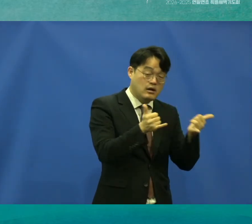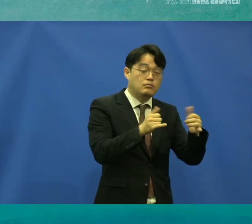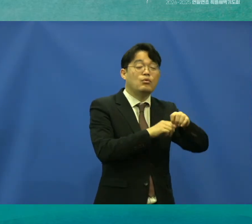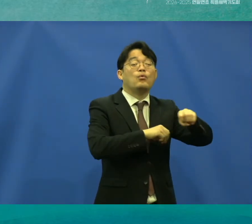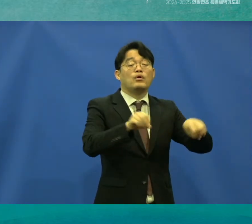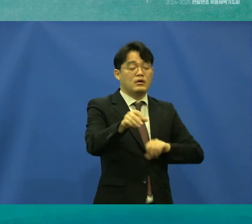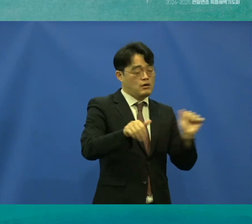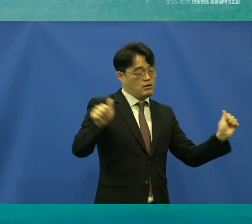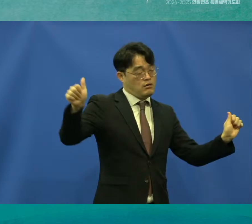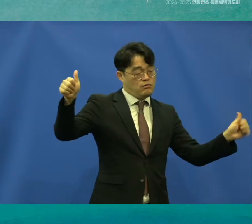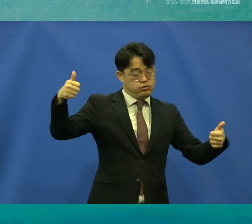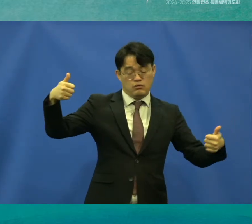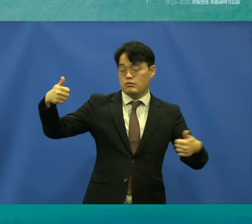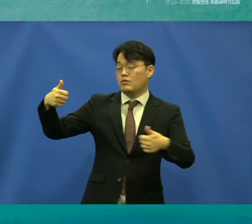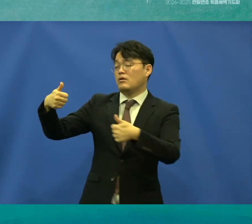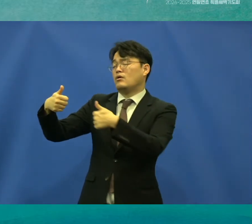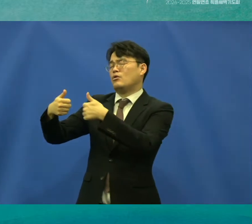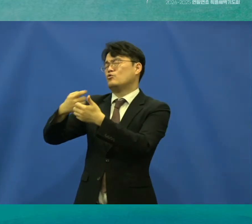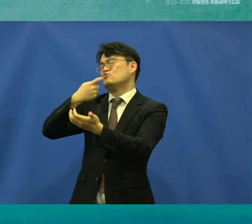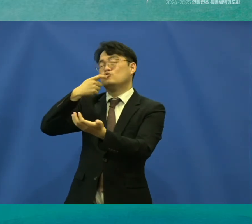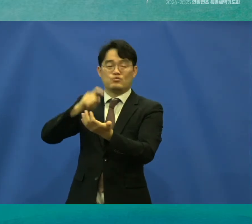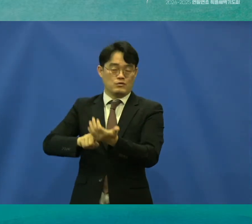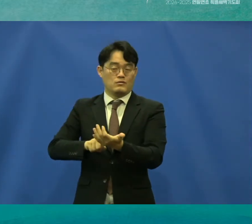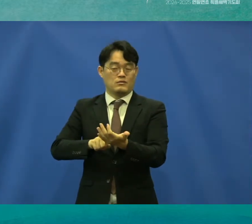그런데 자기 의에 차 있는 사람들,